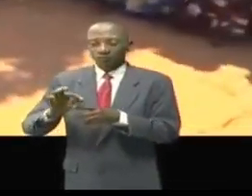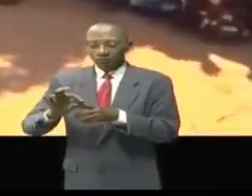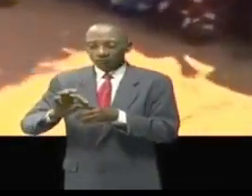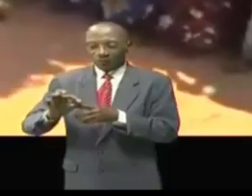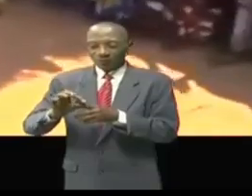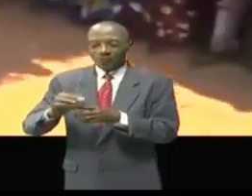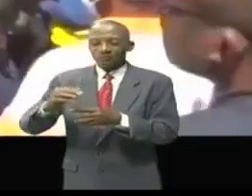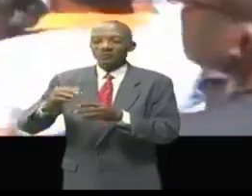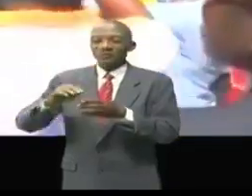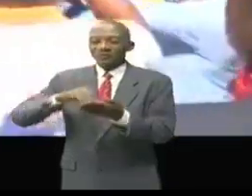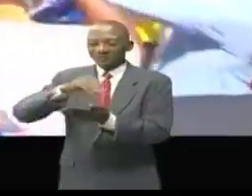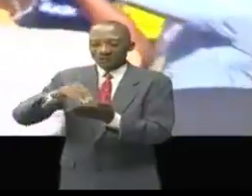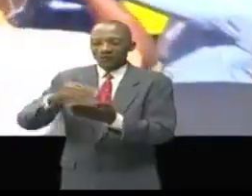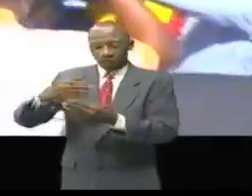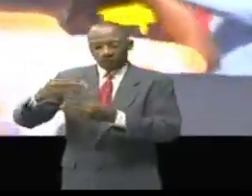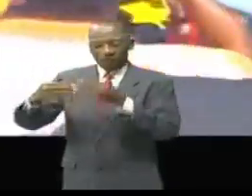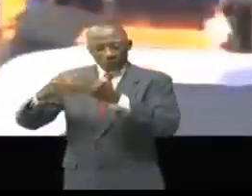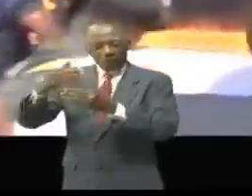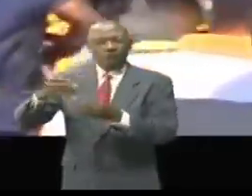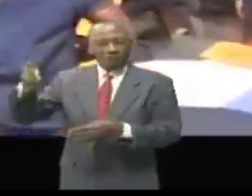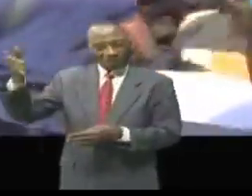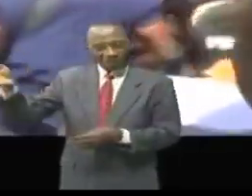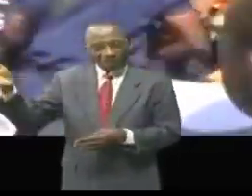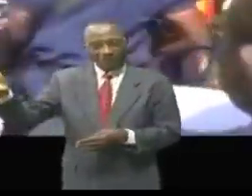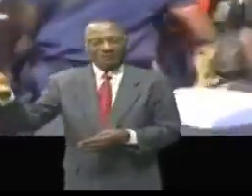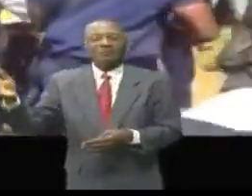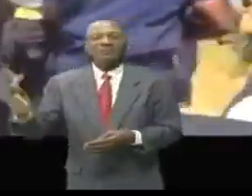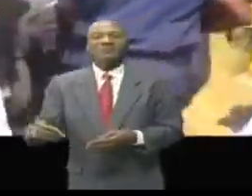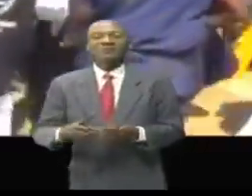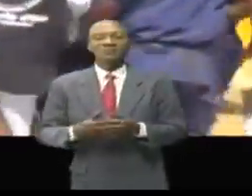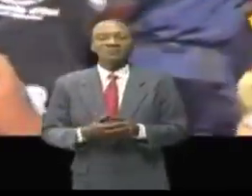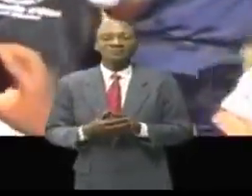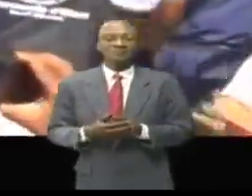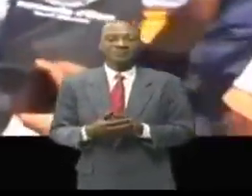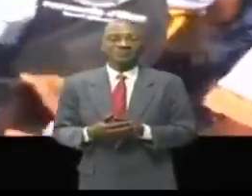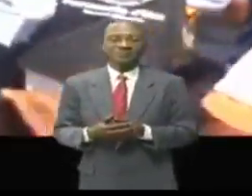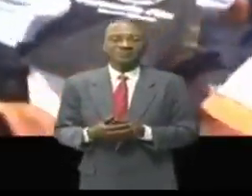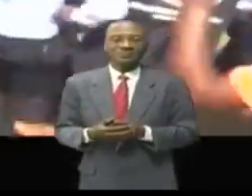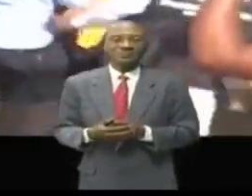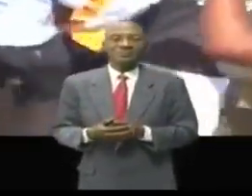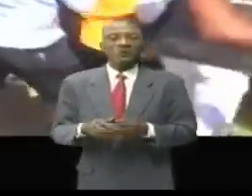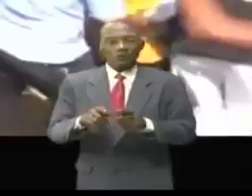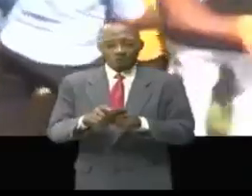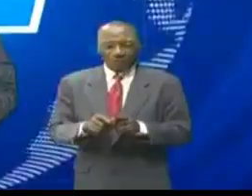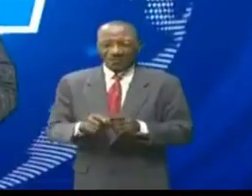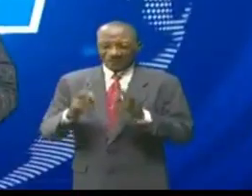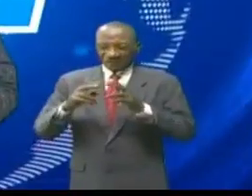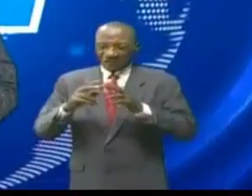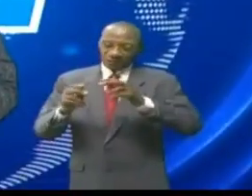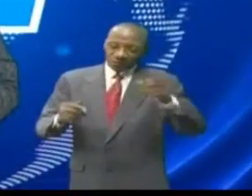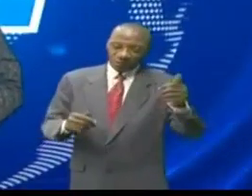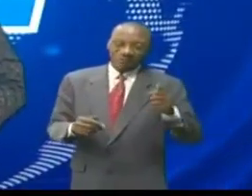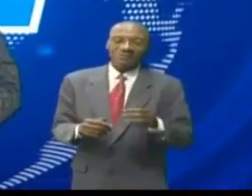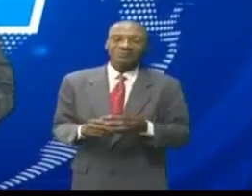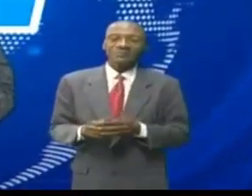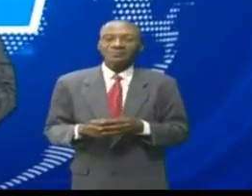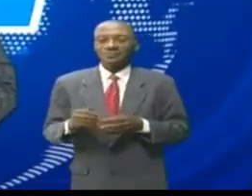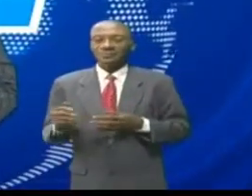charge plusieurs agglomérations telles que Tchiala, Bakwaboa et le village Katanda. Et